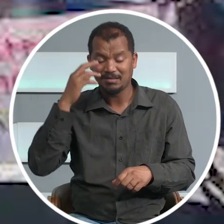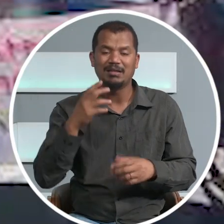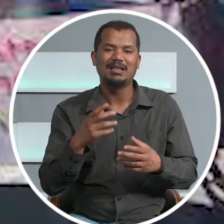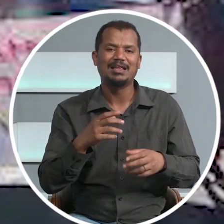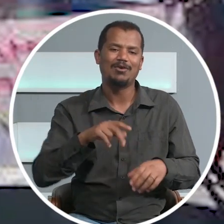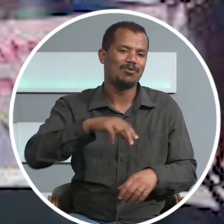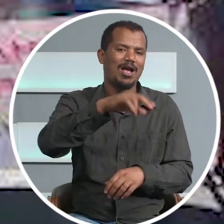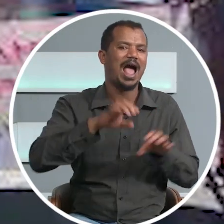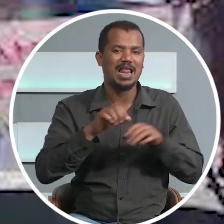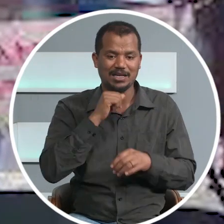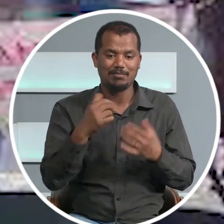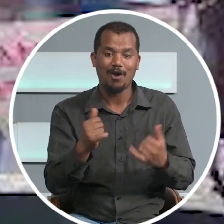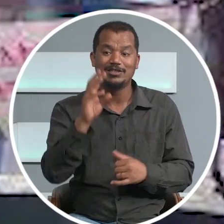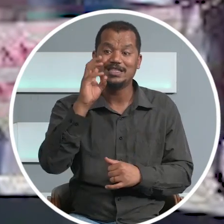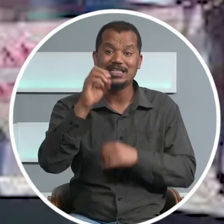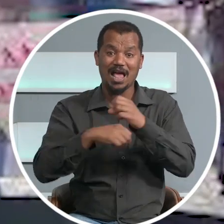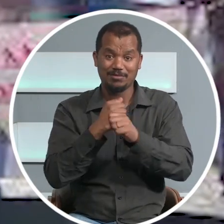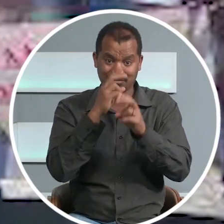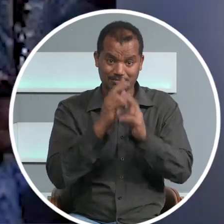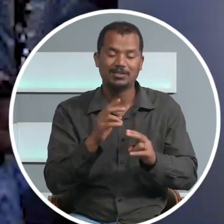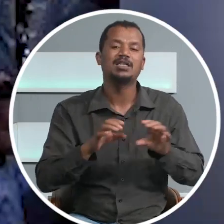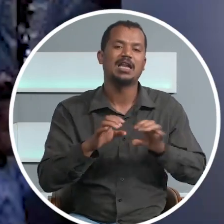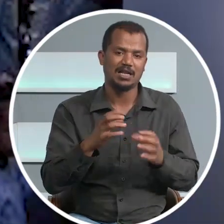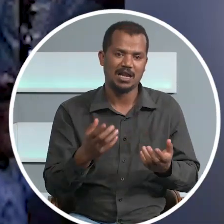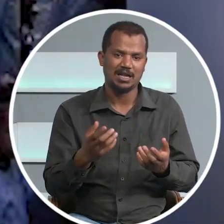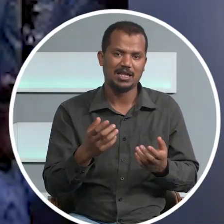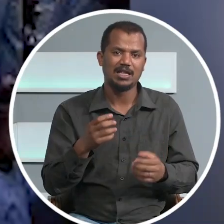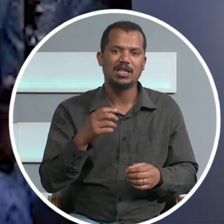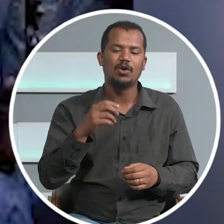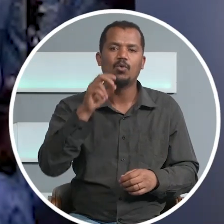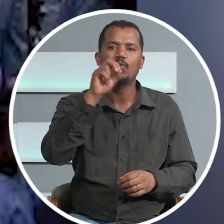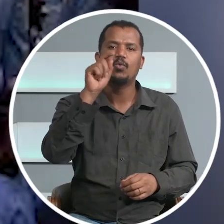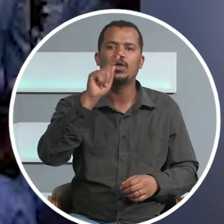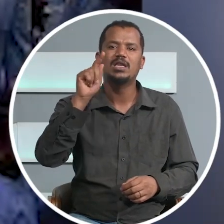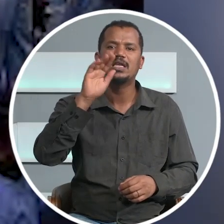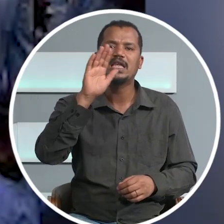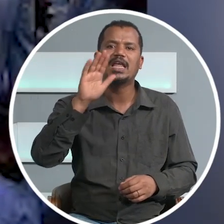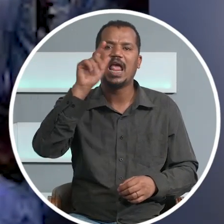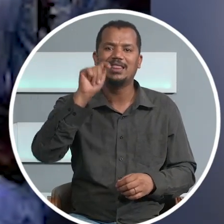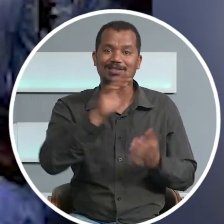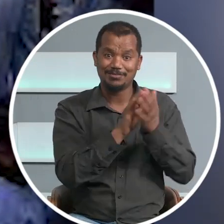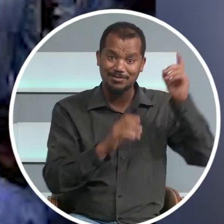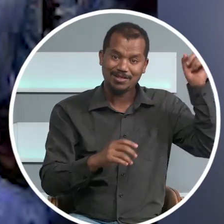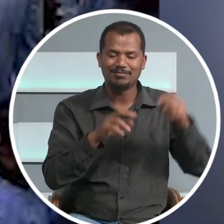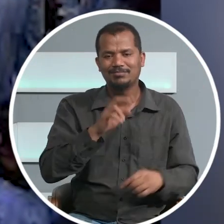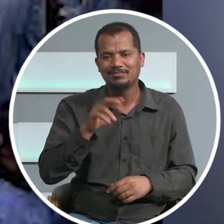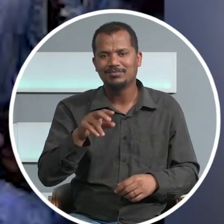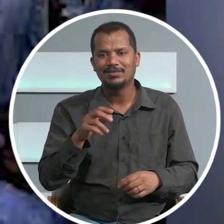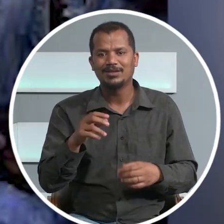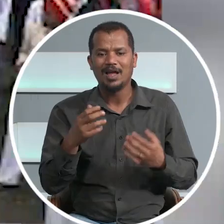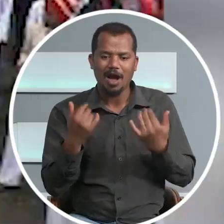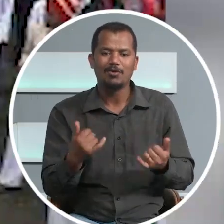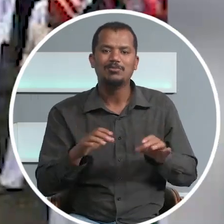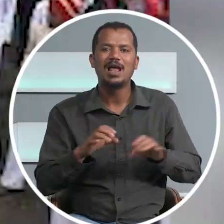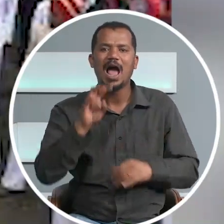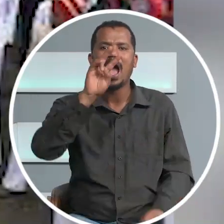ሴኩሪቲ ችግርም ኮሮናውም እንትን ብሎ ነበር። እኛ የእግር ጉዞ መጀመሪያ ሲጀምር ከጀነራል ጌት ትምህርት ቤት ነበር። ከዛ ቀስ እያለ